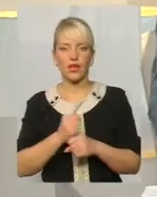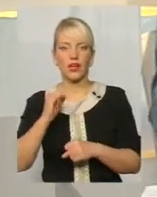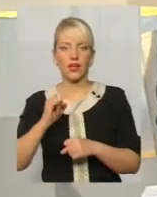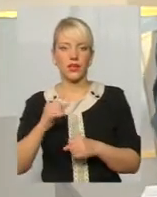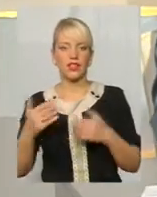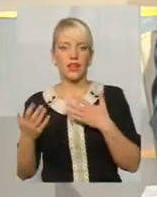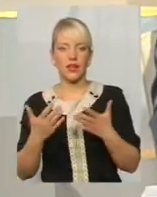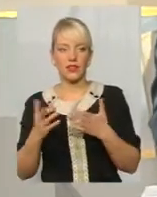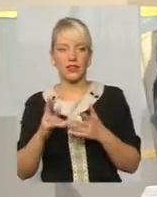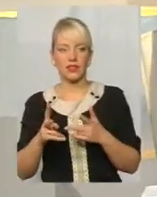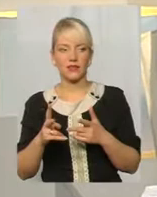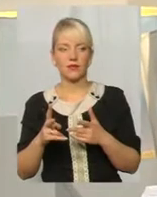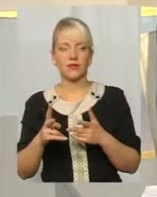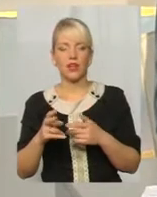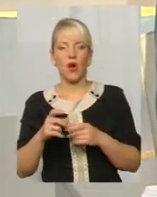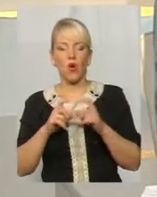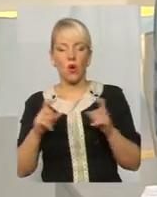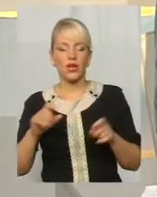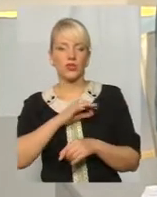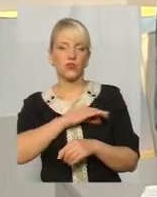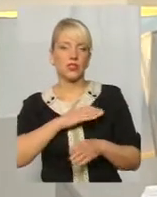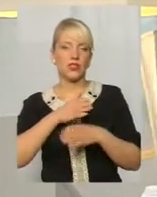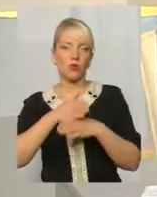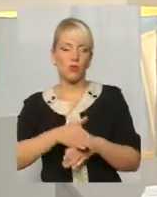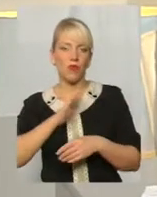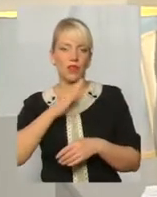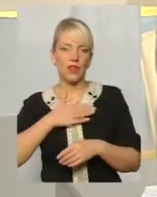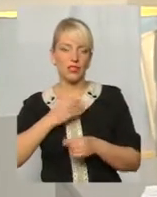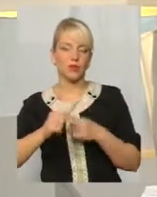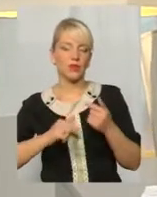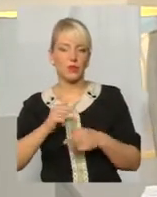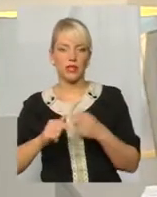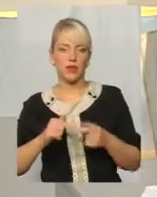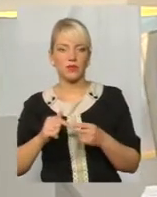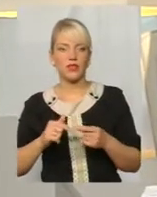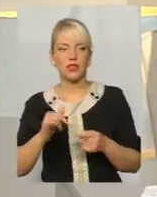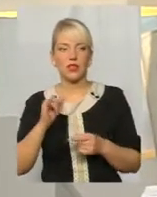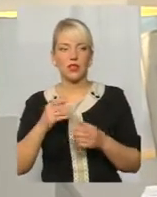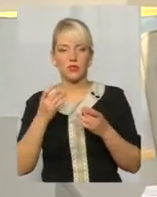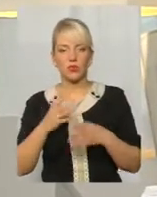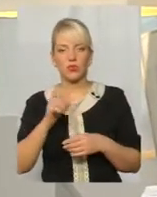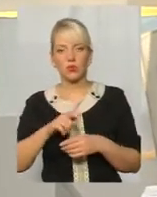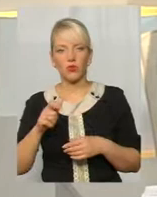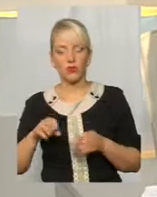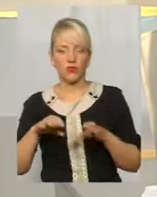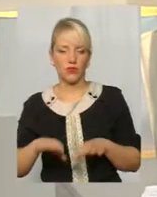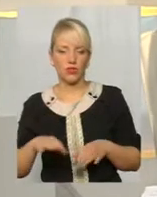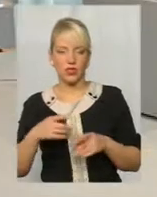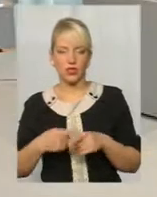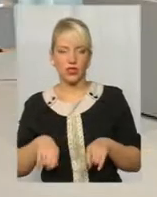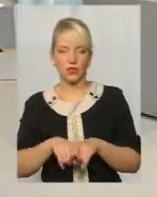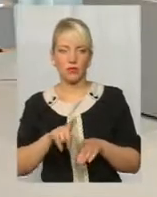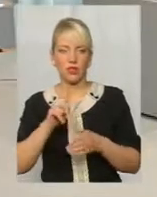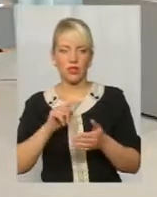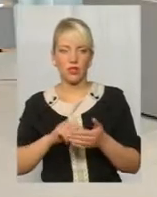яким чином органи юстиції допомагають нашим підприємцям, підприємствам, простим людям вирішити свої такі